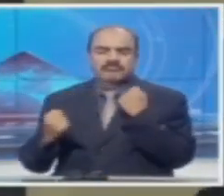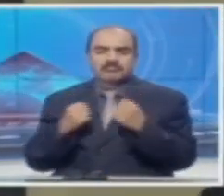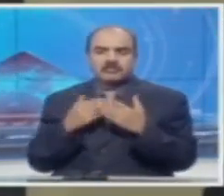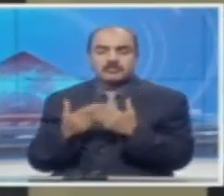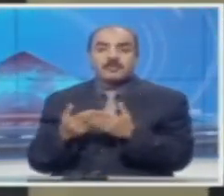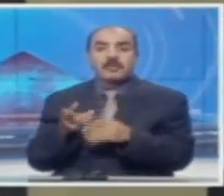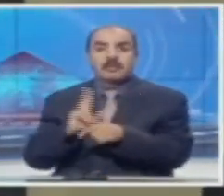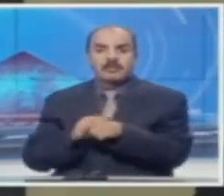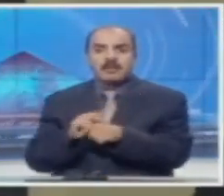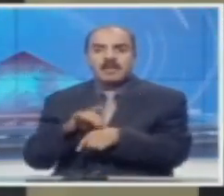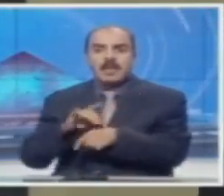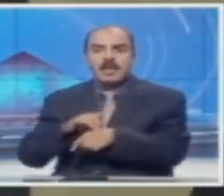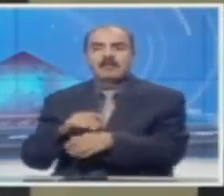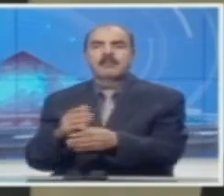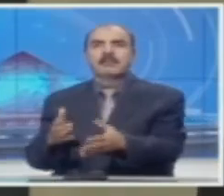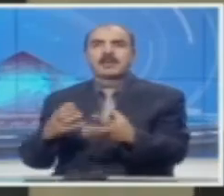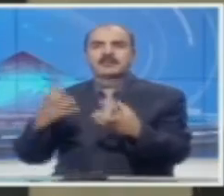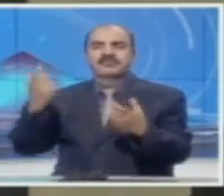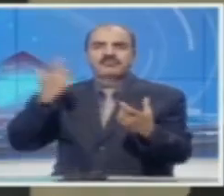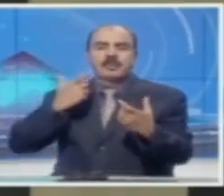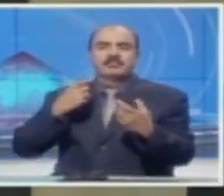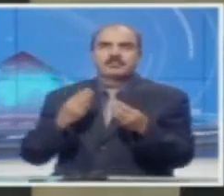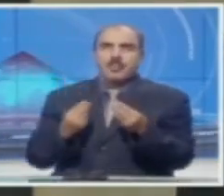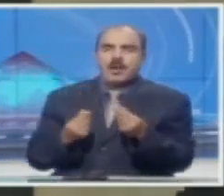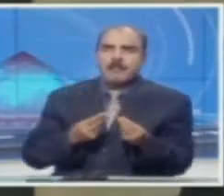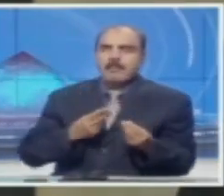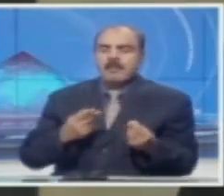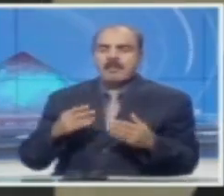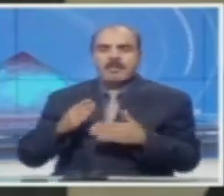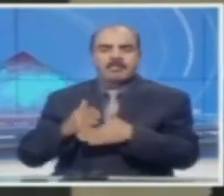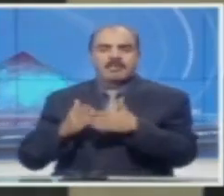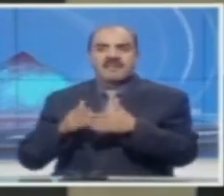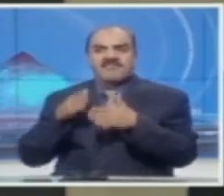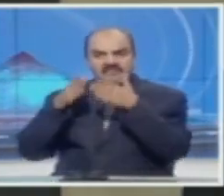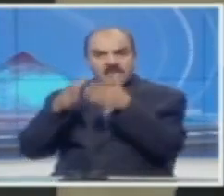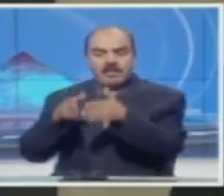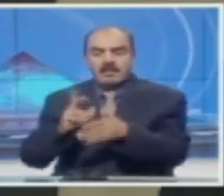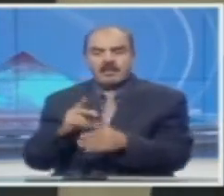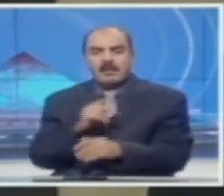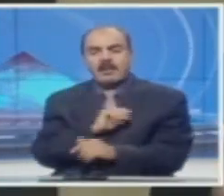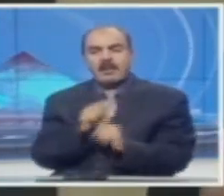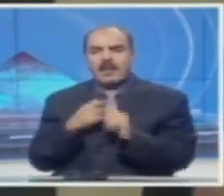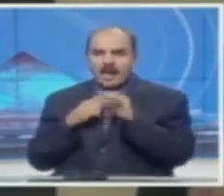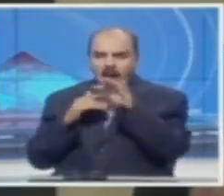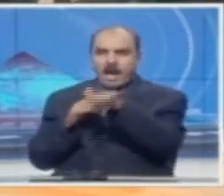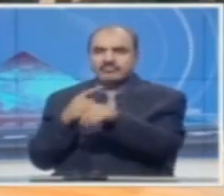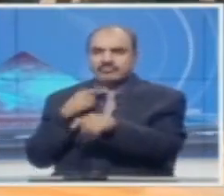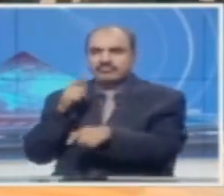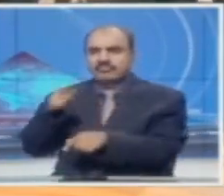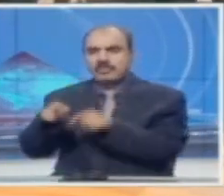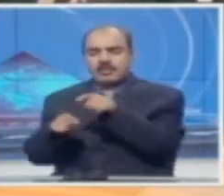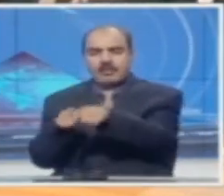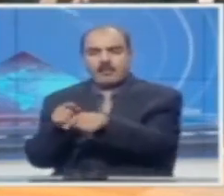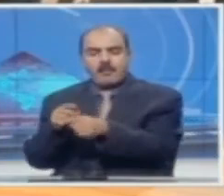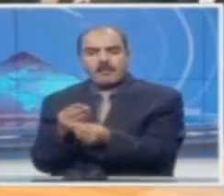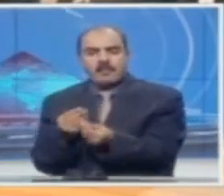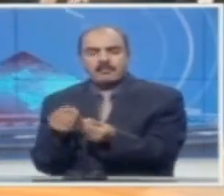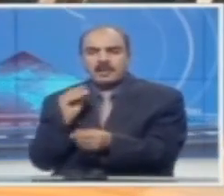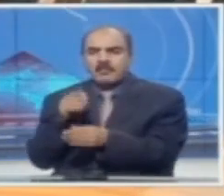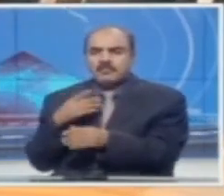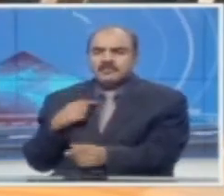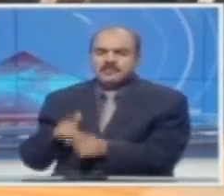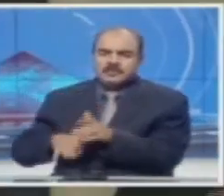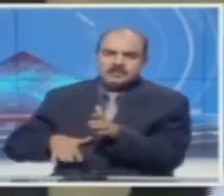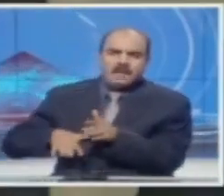السياحة العلاجية الميديكال ترافل، أو الذين يقصدون الأماكن والبلاد